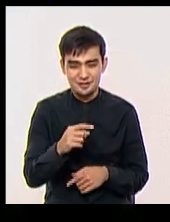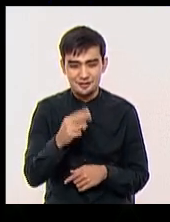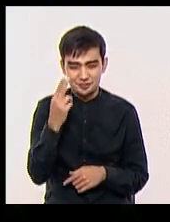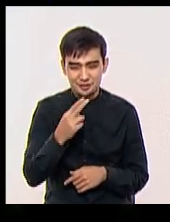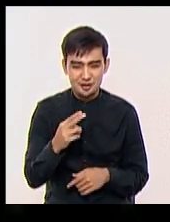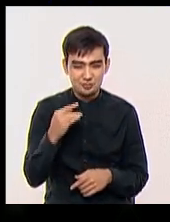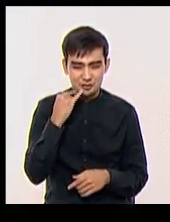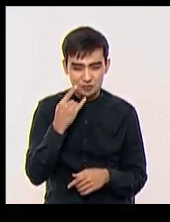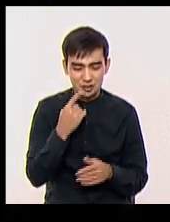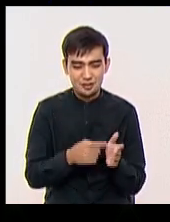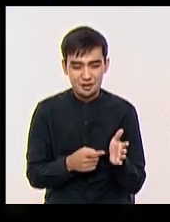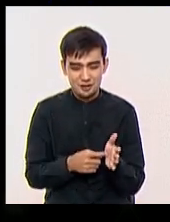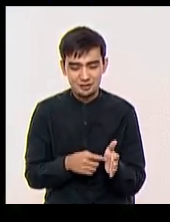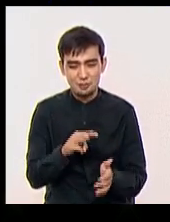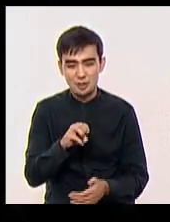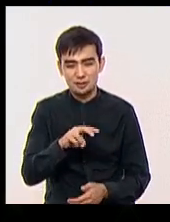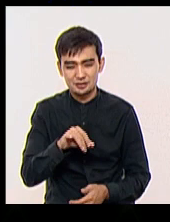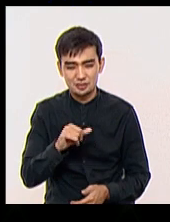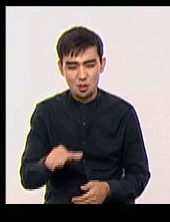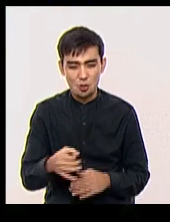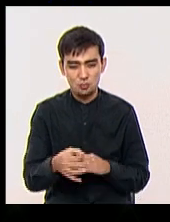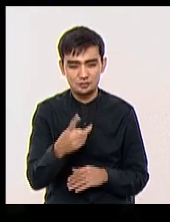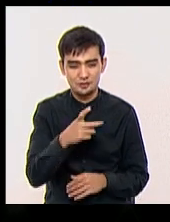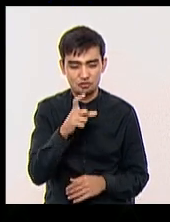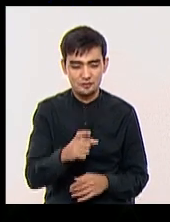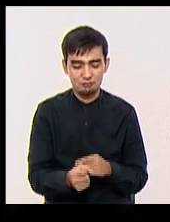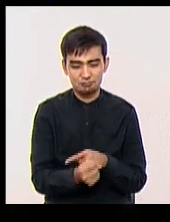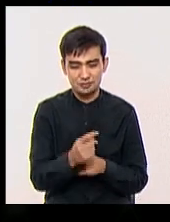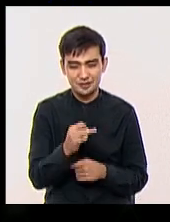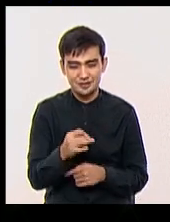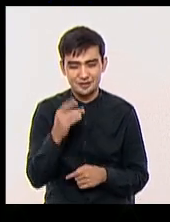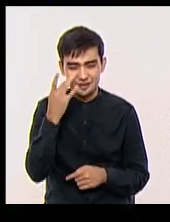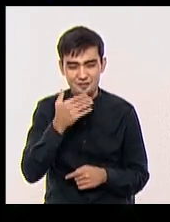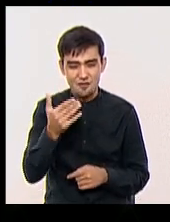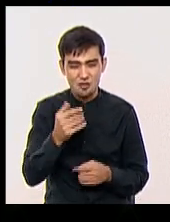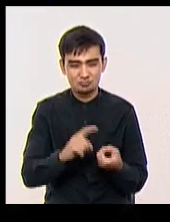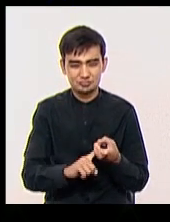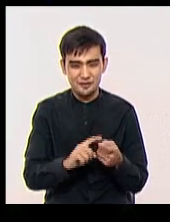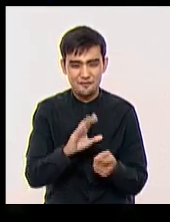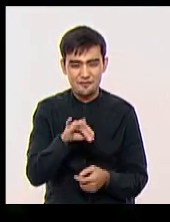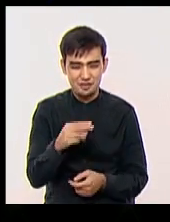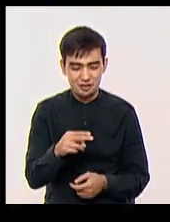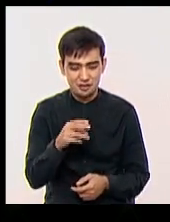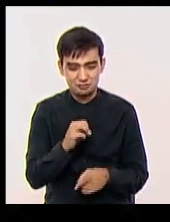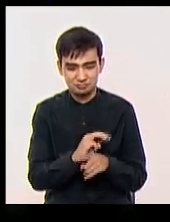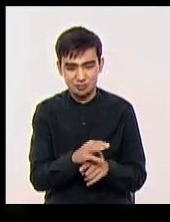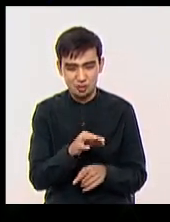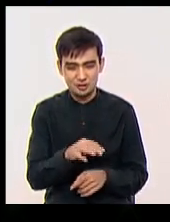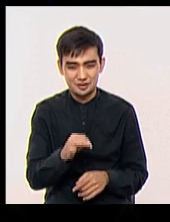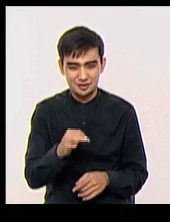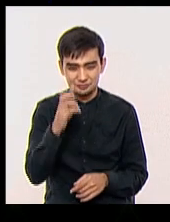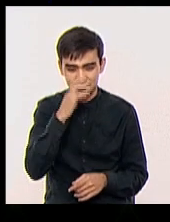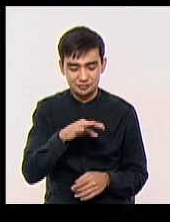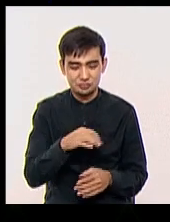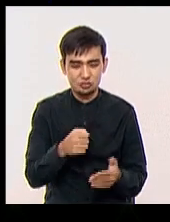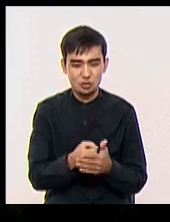облыстарынан бір науқастан, ал Маңғыстау облысында 2 адамнан табылған. Нигериялық коронавирустың бұл түрінің симптомдары елімізде бұған